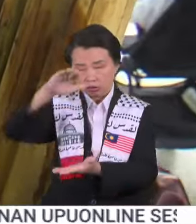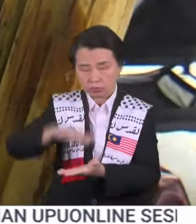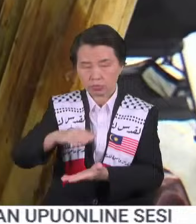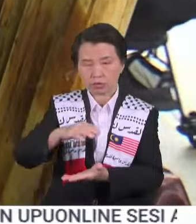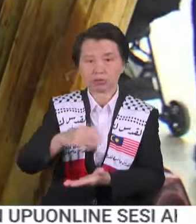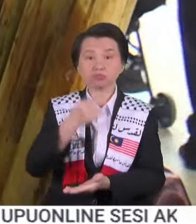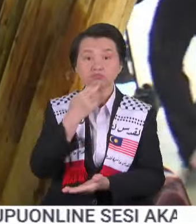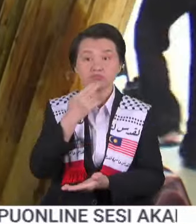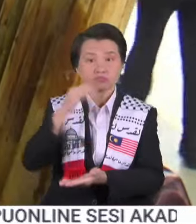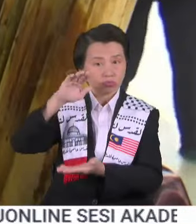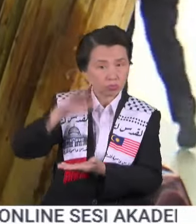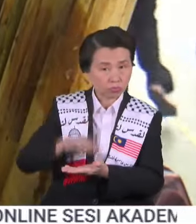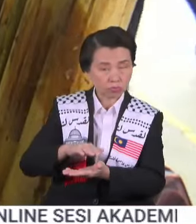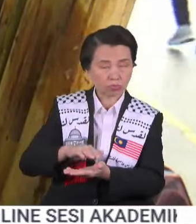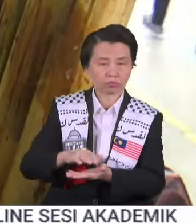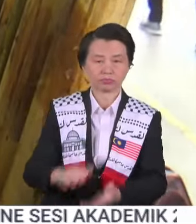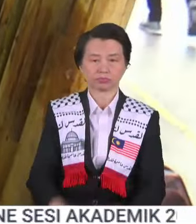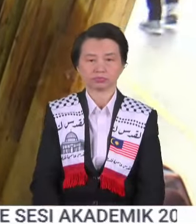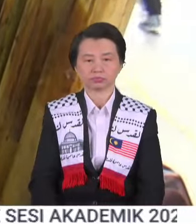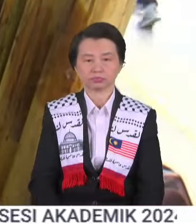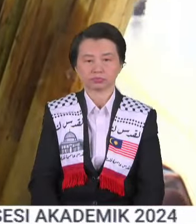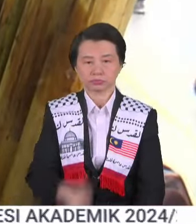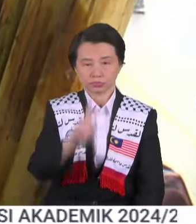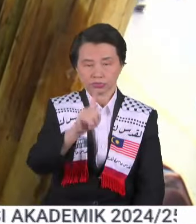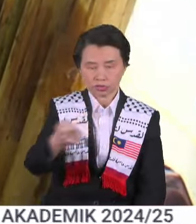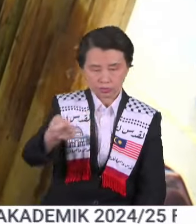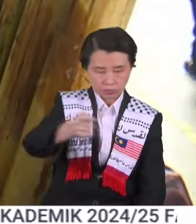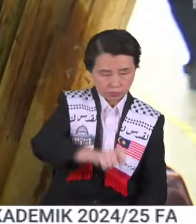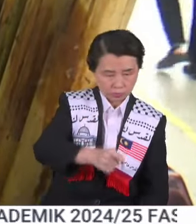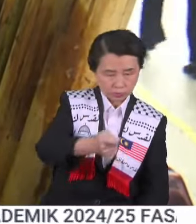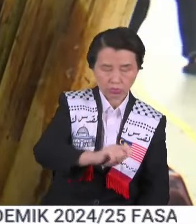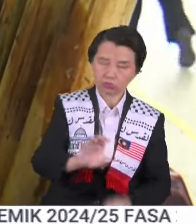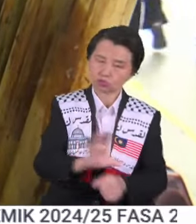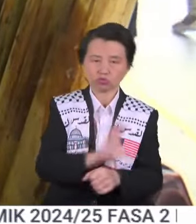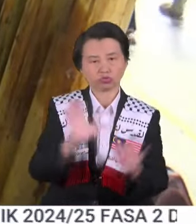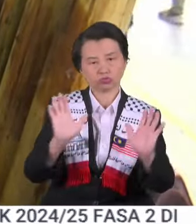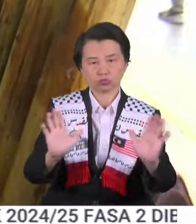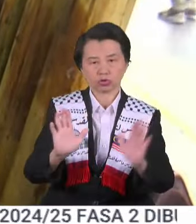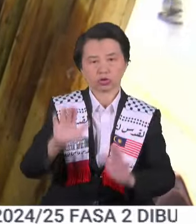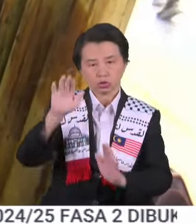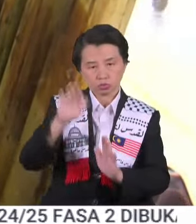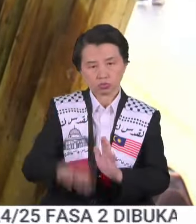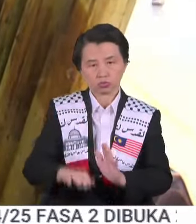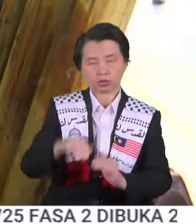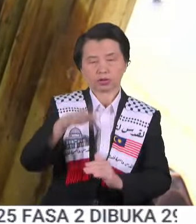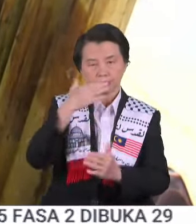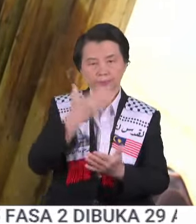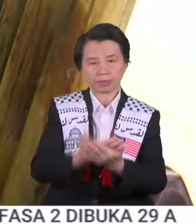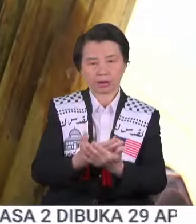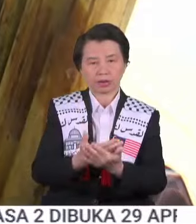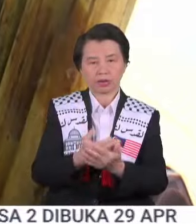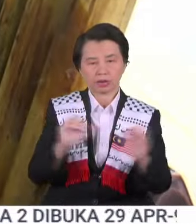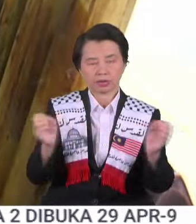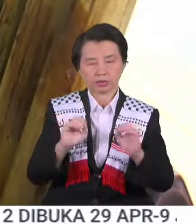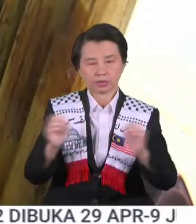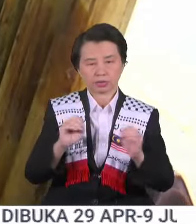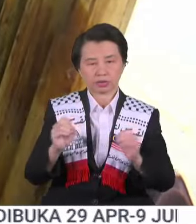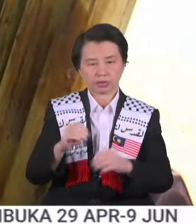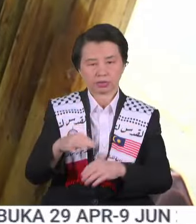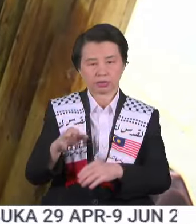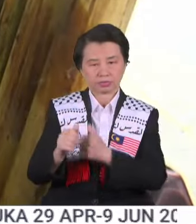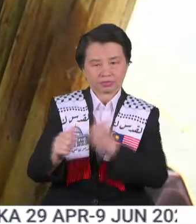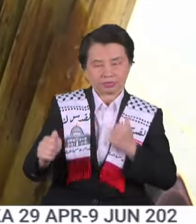gula dalam setiap hidangan. Satu sudu teh sudah mencukupi, kurang lebih baik dan tiada adalah